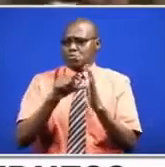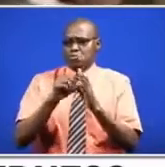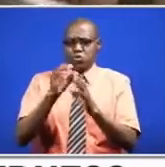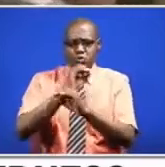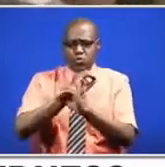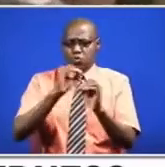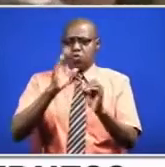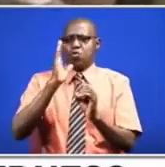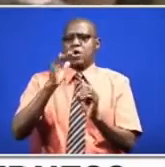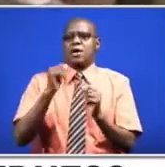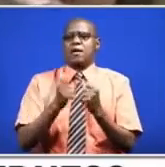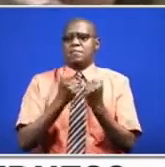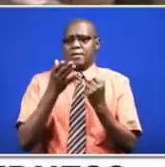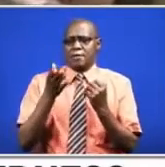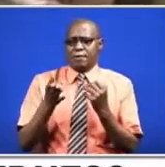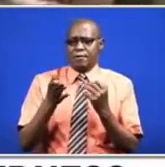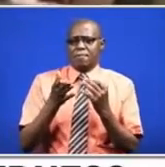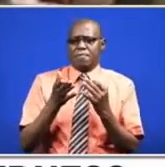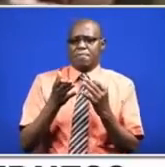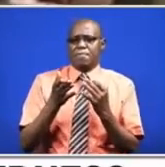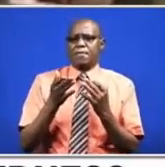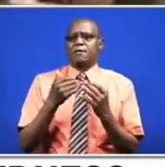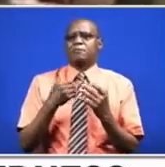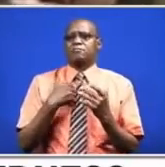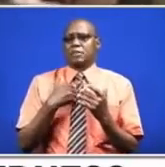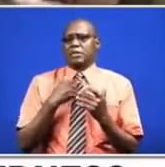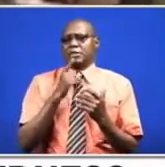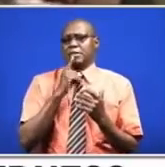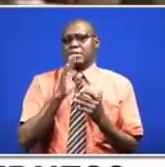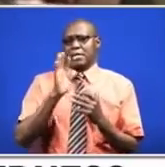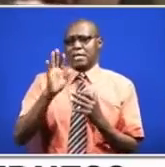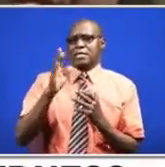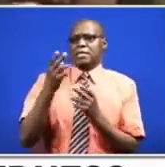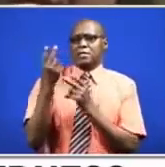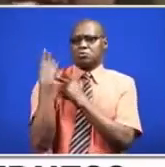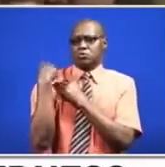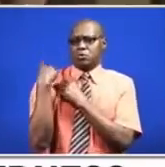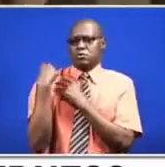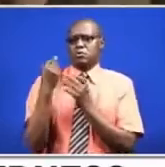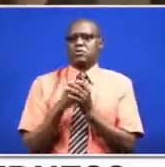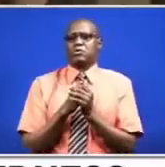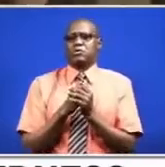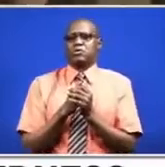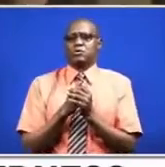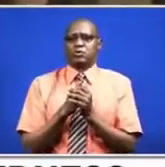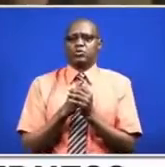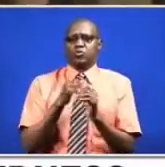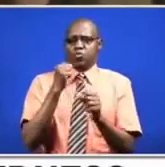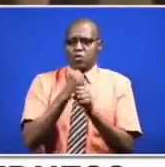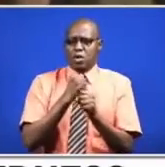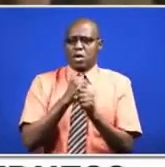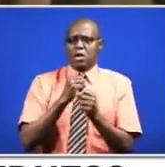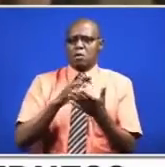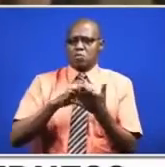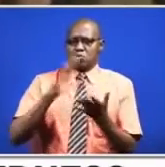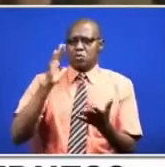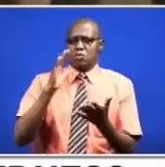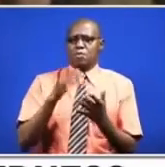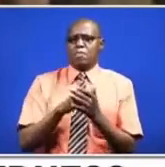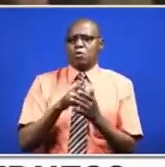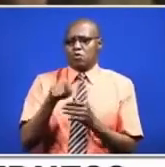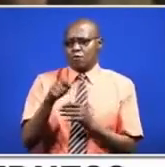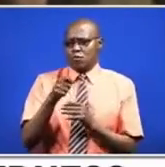utafanyika. Kwa hivyo mlango ni kusema kwamba wana nafasi ya kujiboresha zaidi. Naamini ufunguo wa